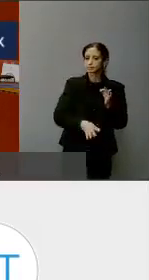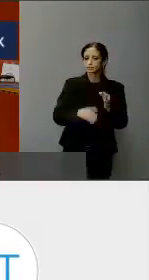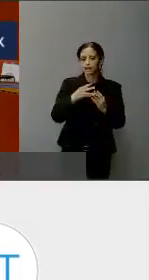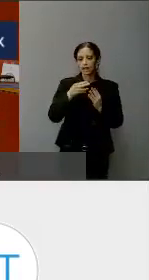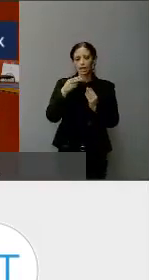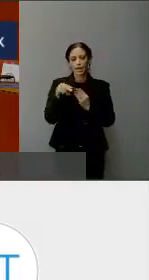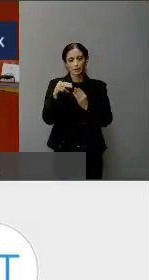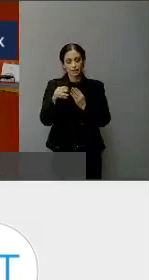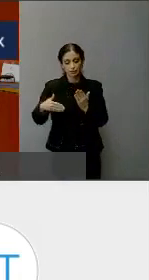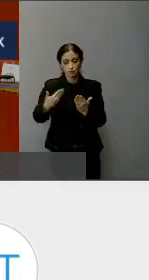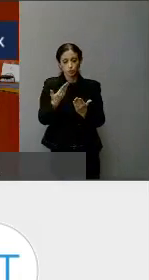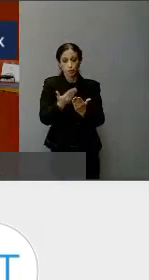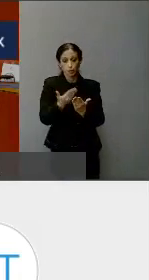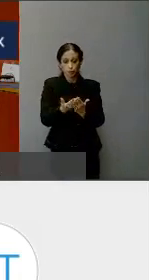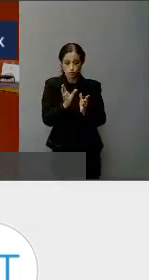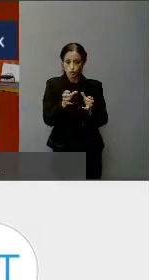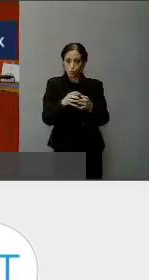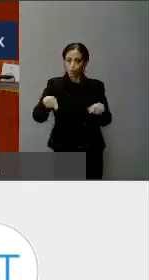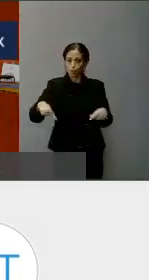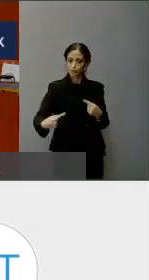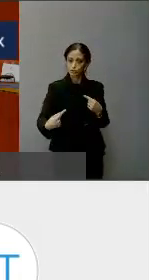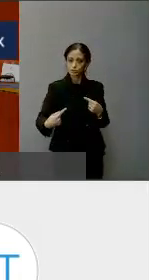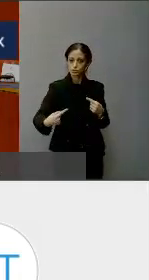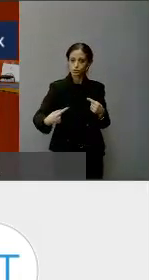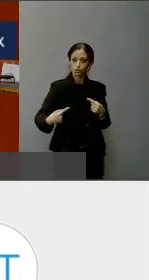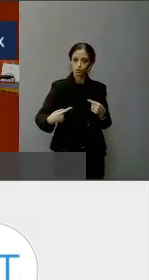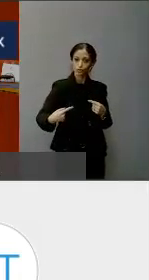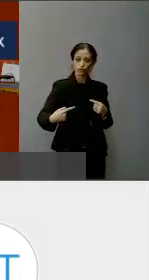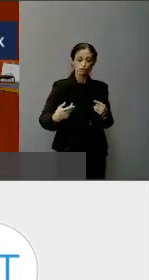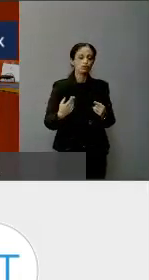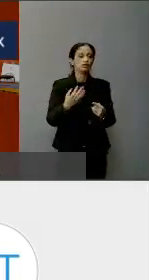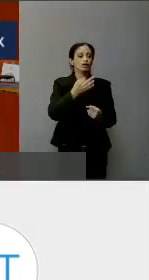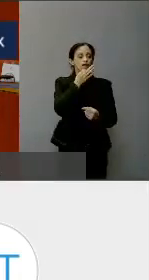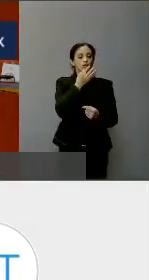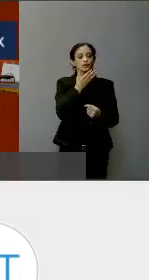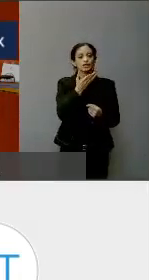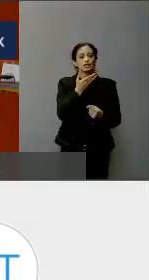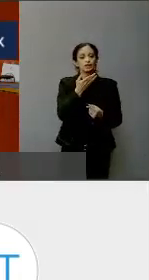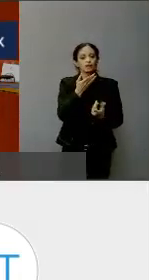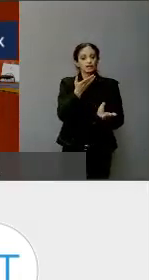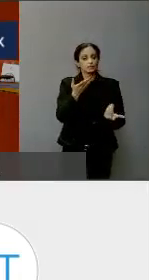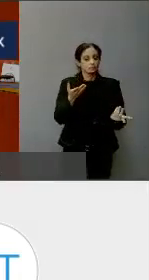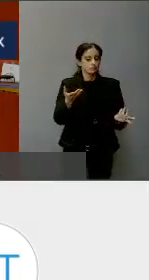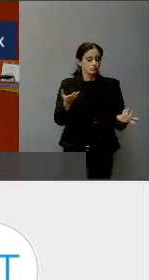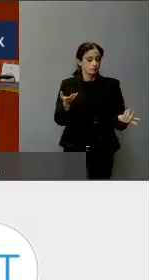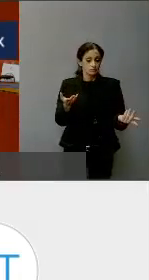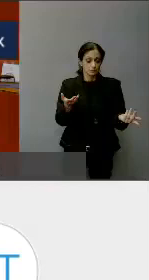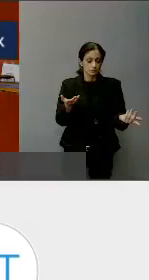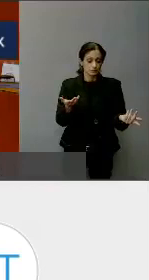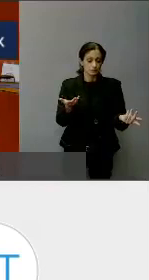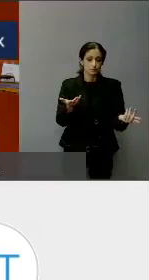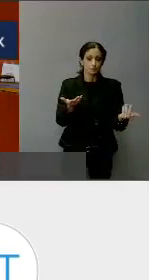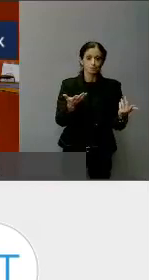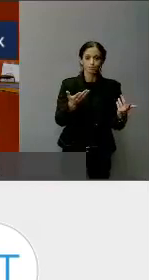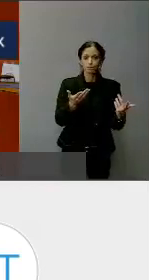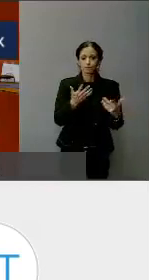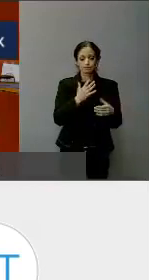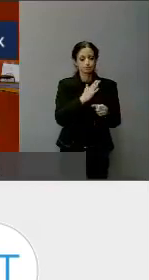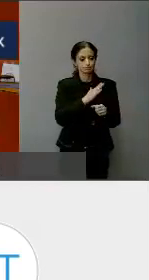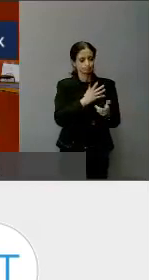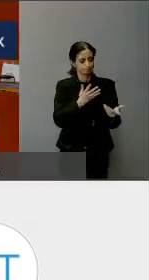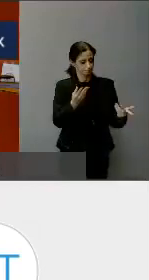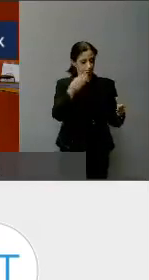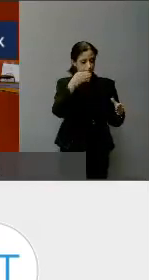proposto dalla posizione quindi recepisce appieno delle modifiche dei suggerimenti